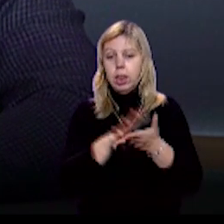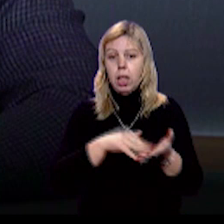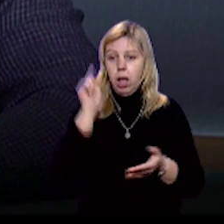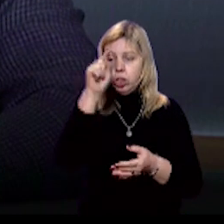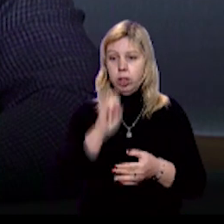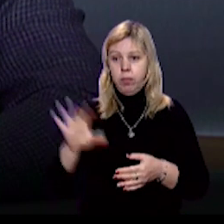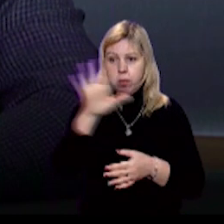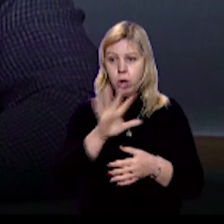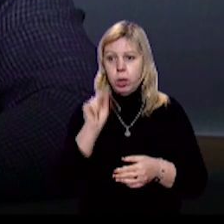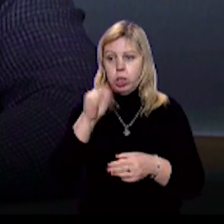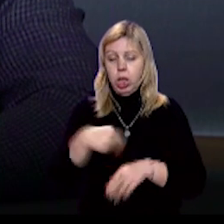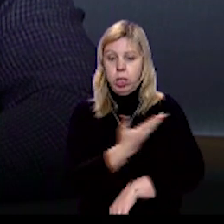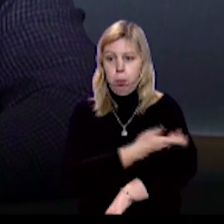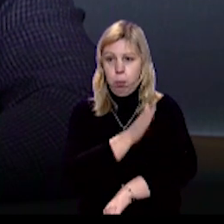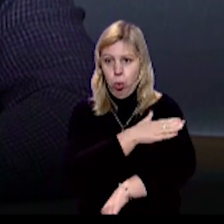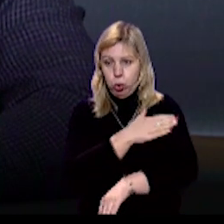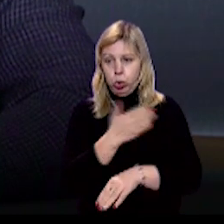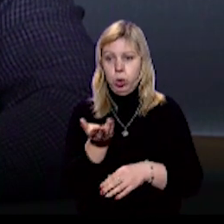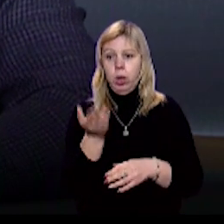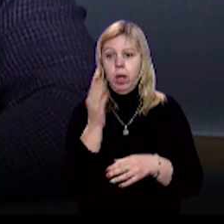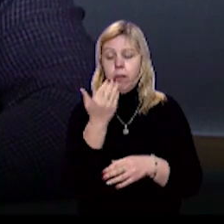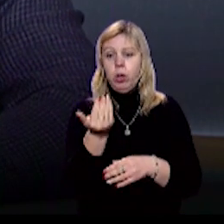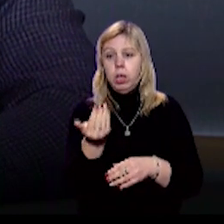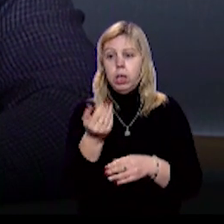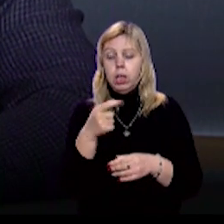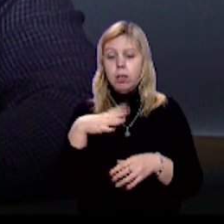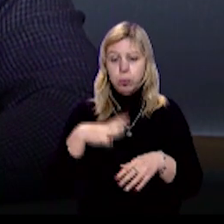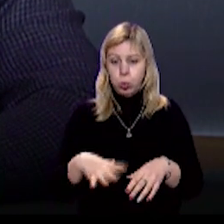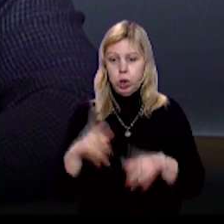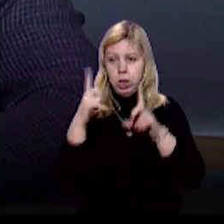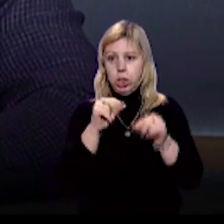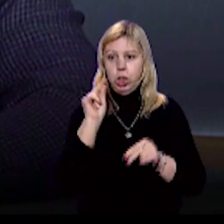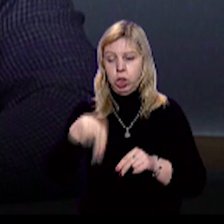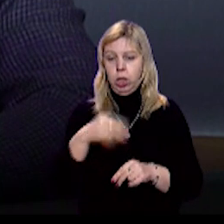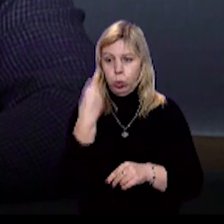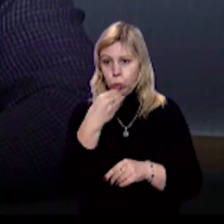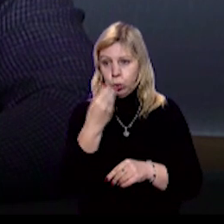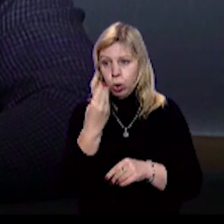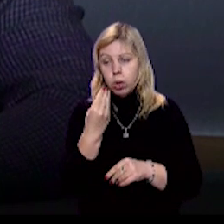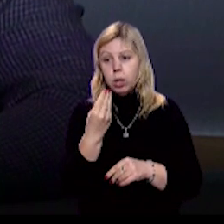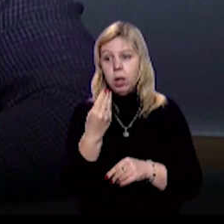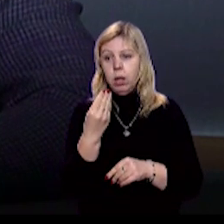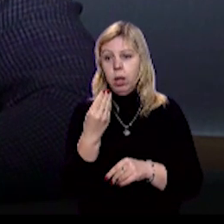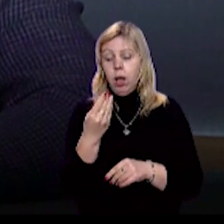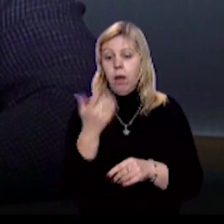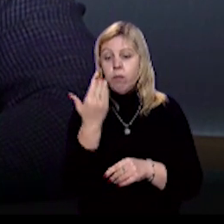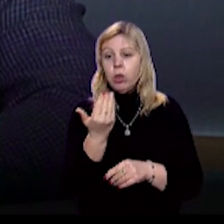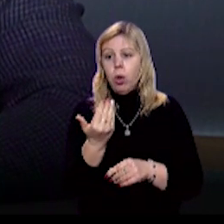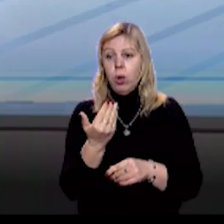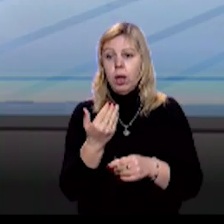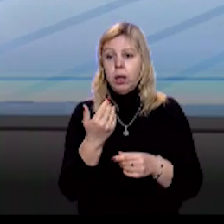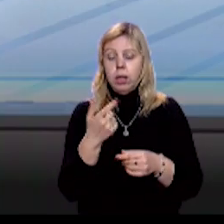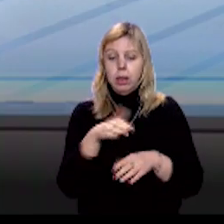в Європу через Польщу. Вони змушені їхати через Ужгород. Воно